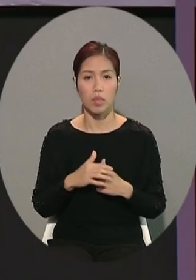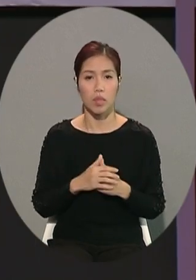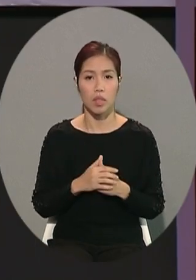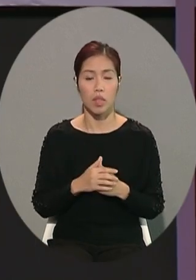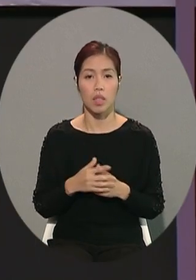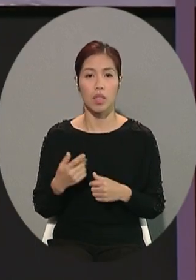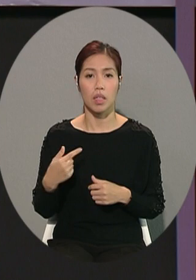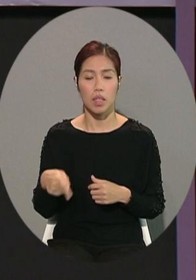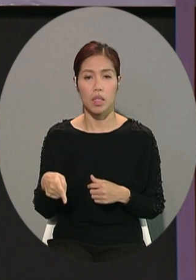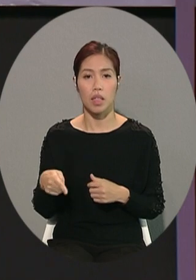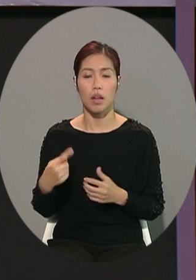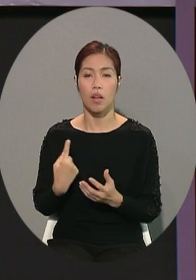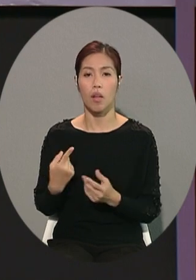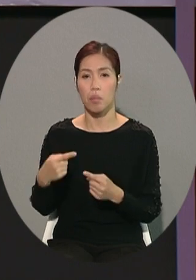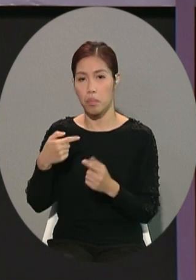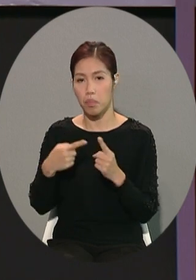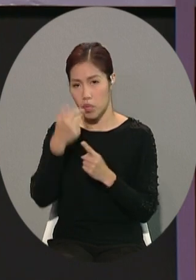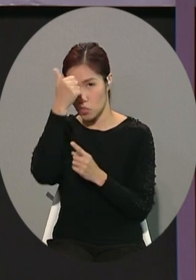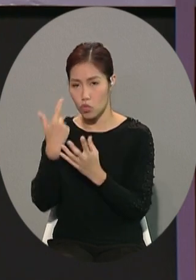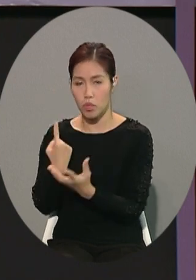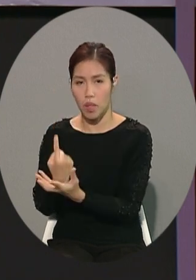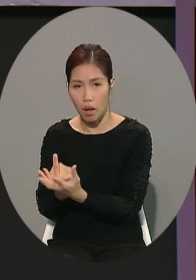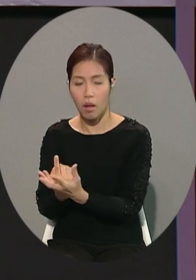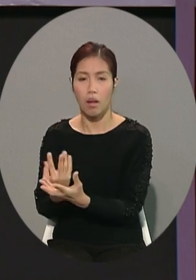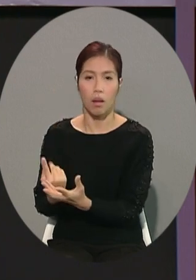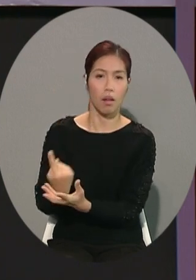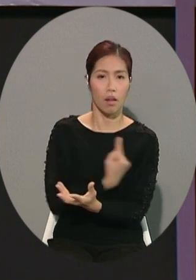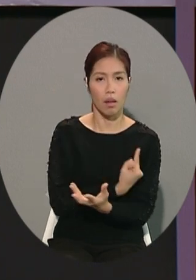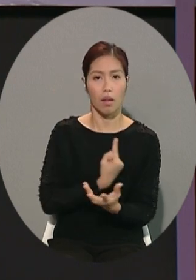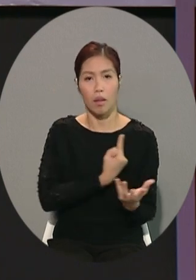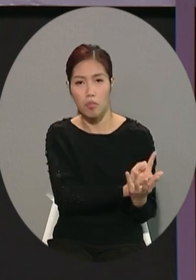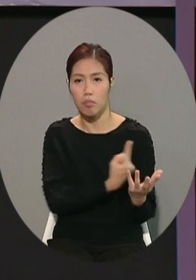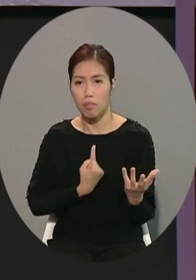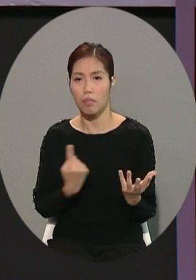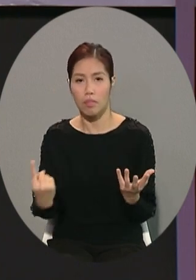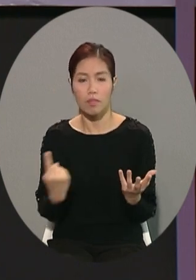再加翻去泛民啦。咁临选举前又再弹出啦。咁送呢份礼物俾佢就啱晒。